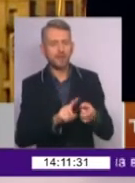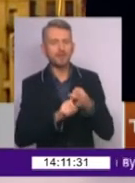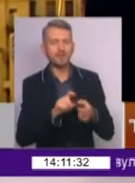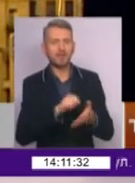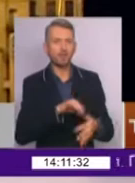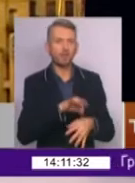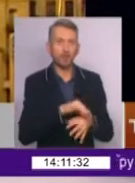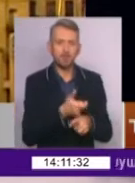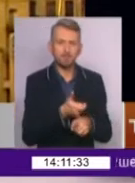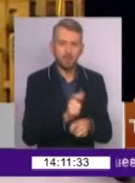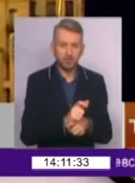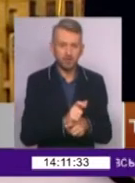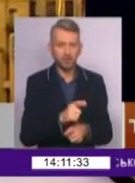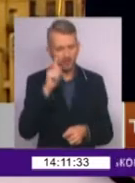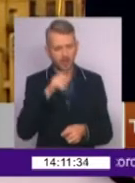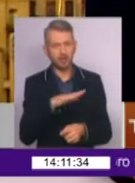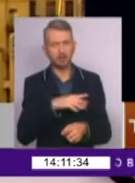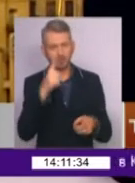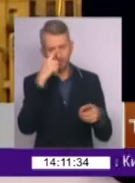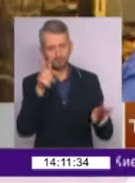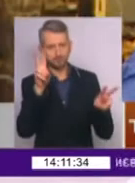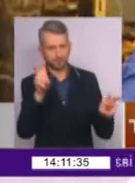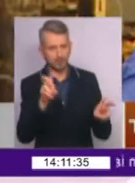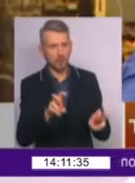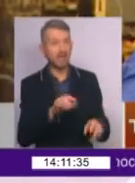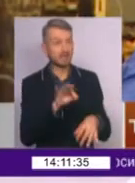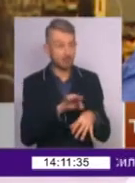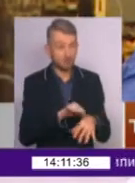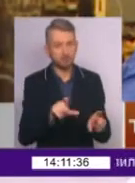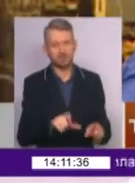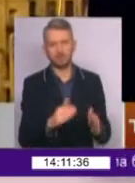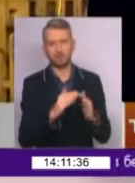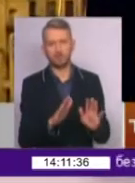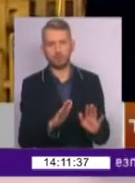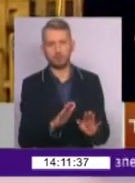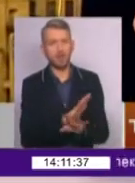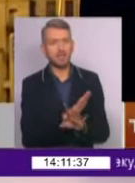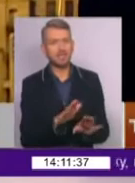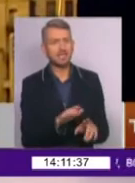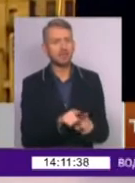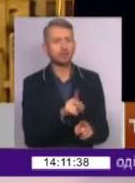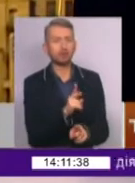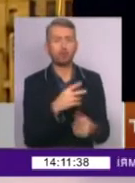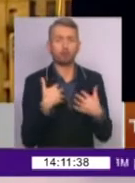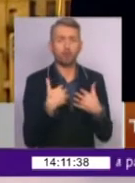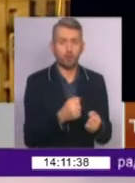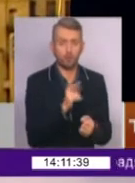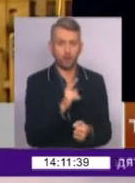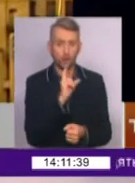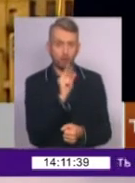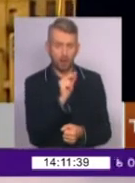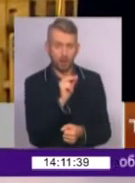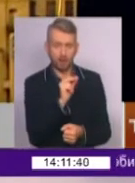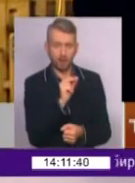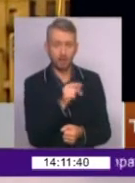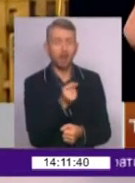хворих більше, знаєте, був такий лозунг: захворів, сиди вдома. Сиди вдома. Тобто не стільки той, який здоровий, який балакає для нас,